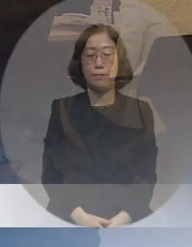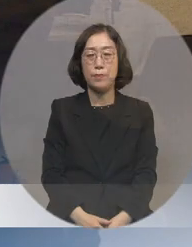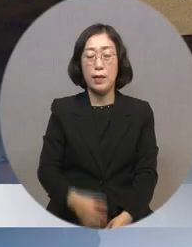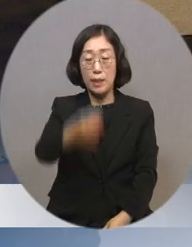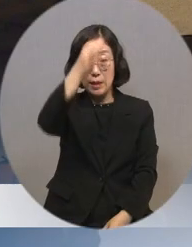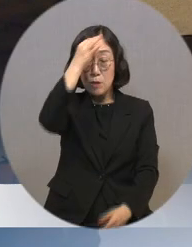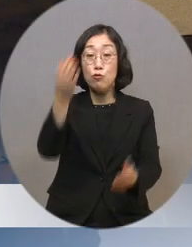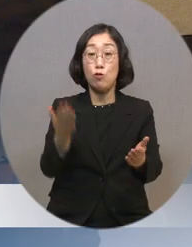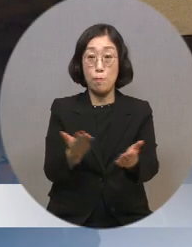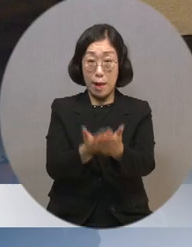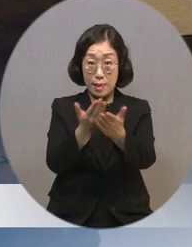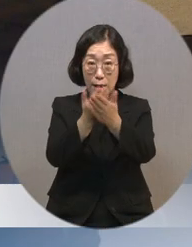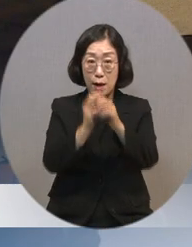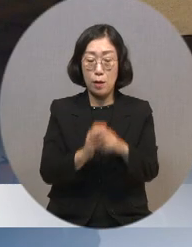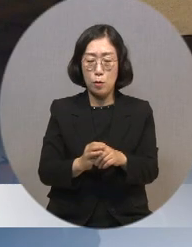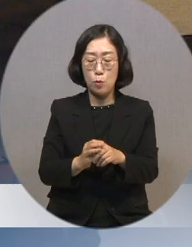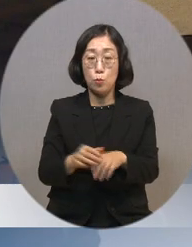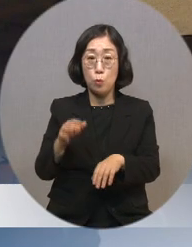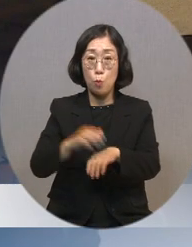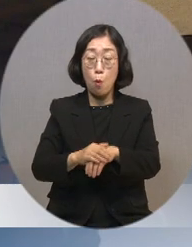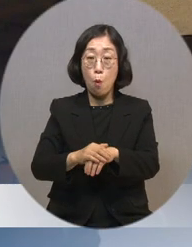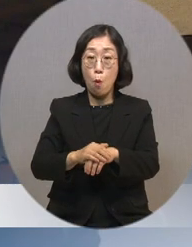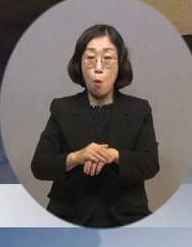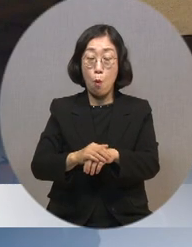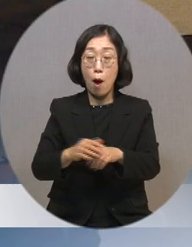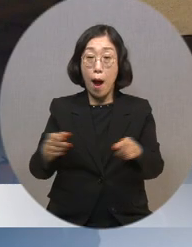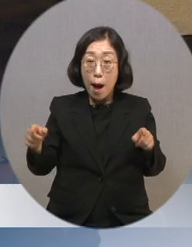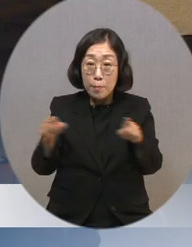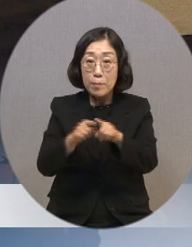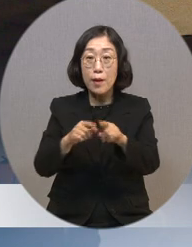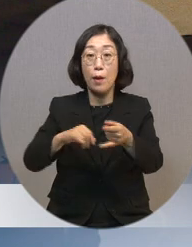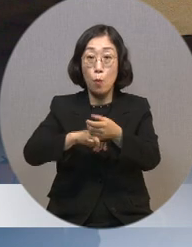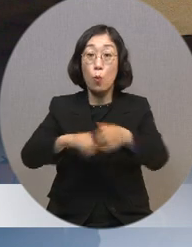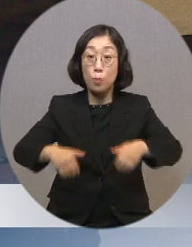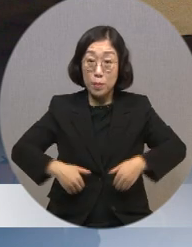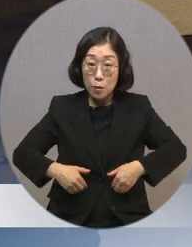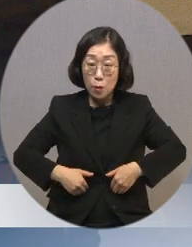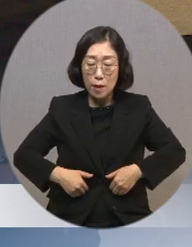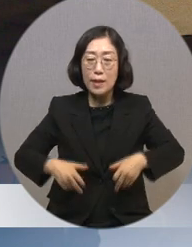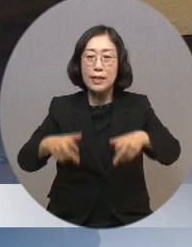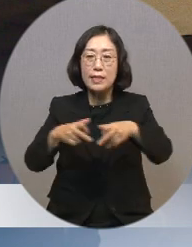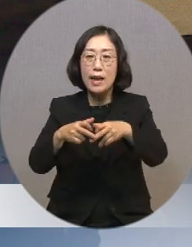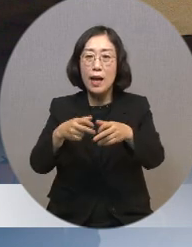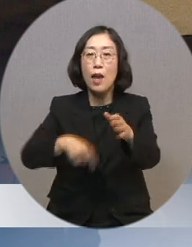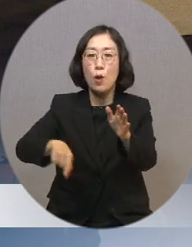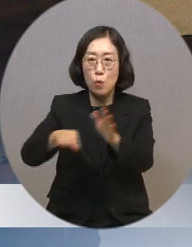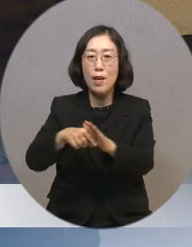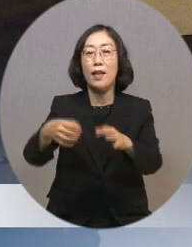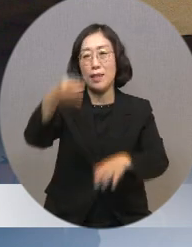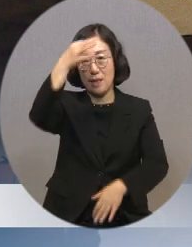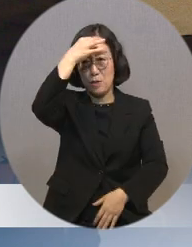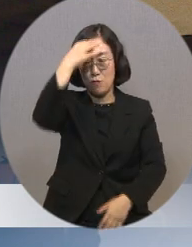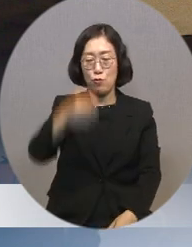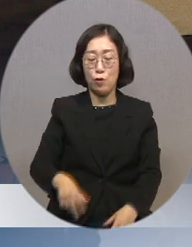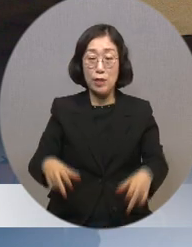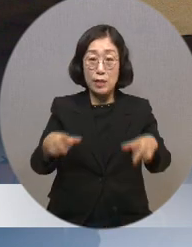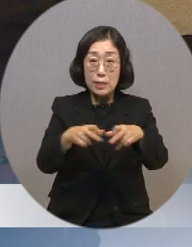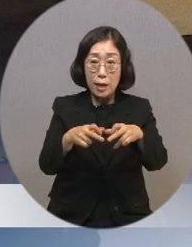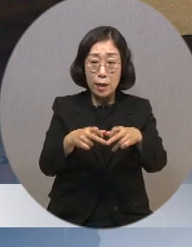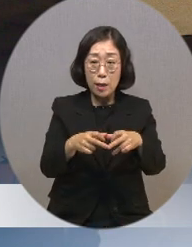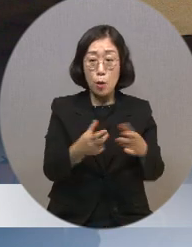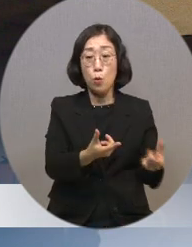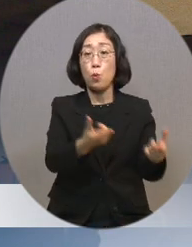기술의 발달과 함께 놓쳐서는 안 될 것이 바로 장애인을 위한 환경인데요. 장애인은 우리 사회를 구성하는